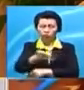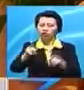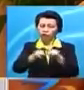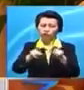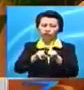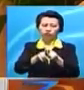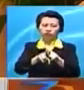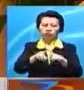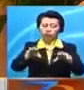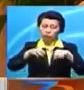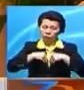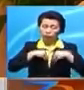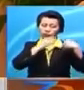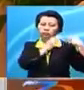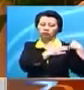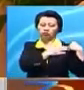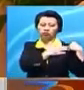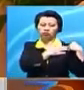menerima pertanggungjawaban